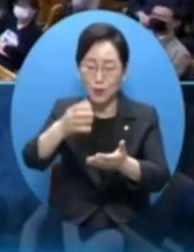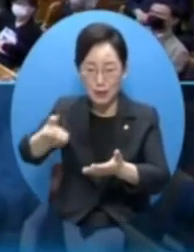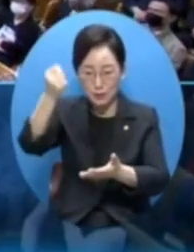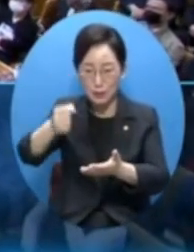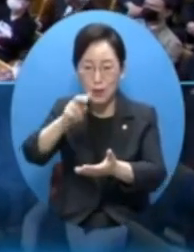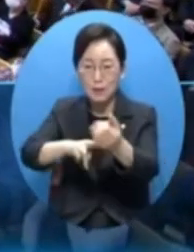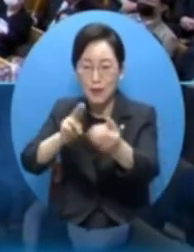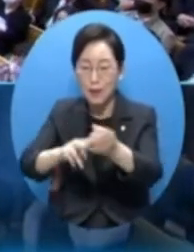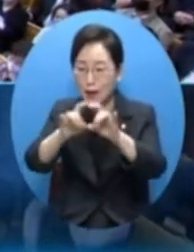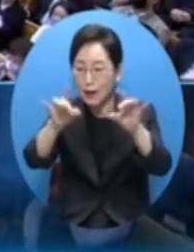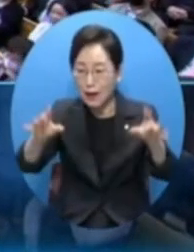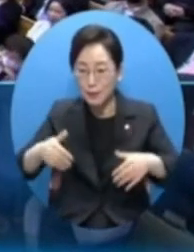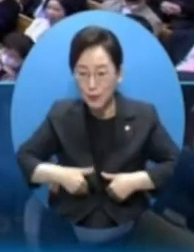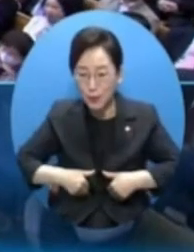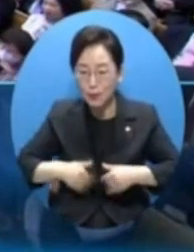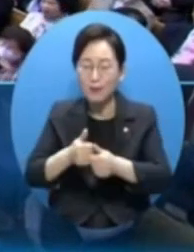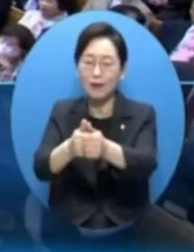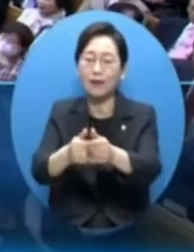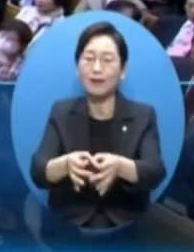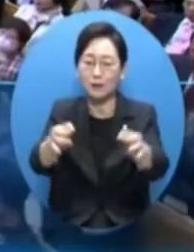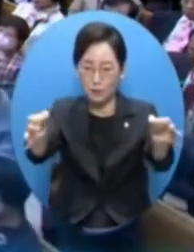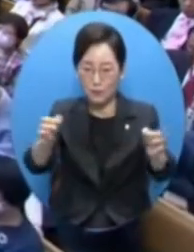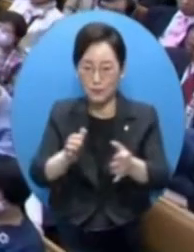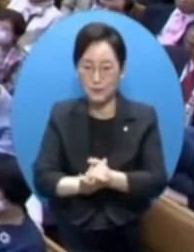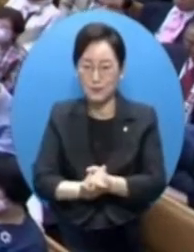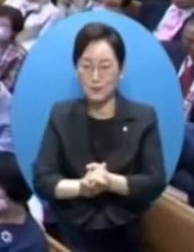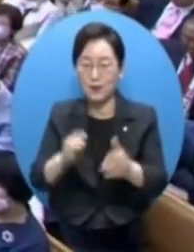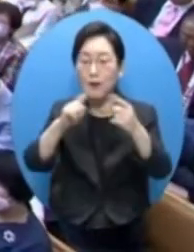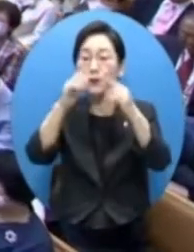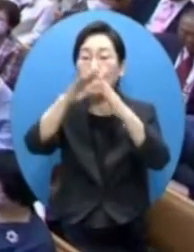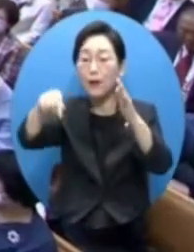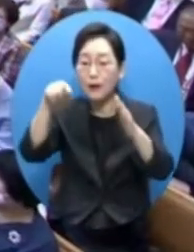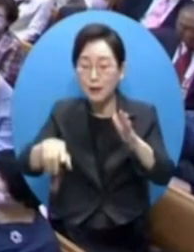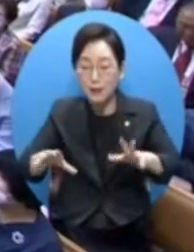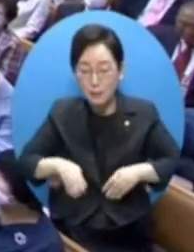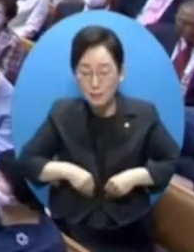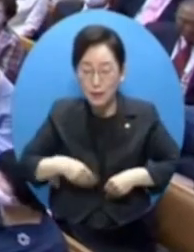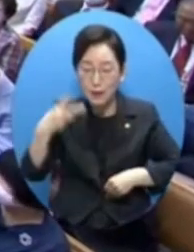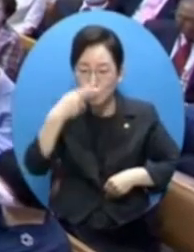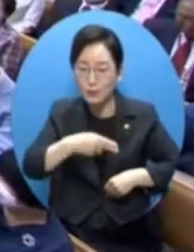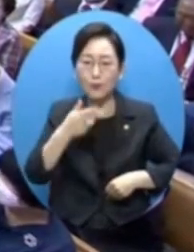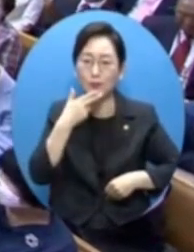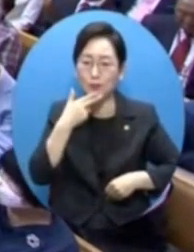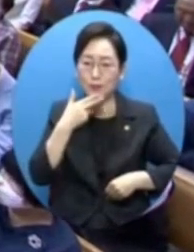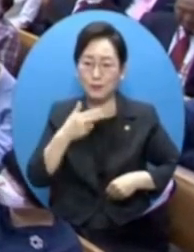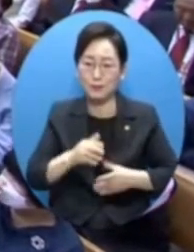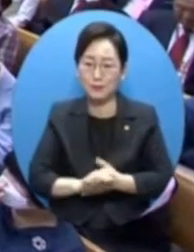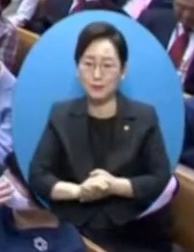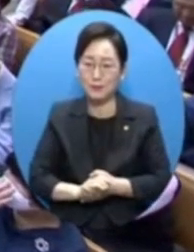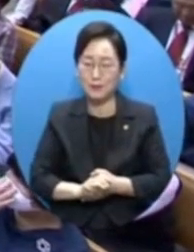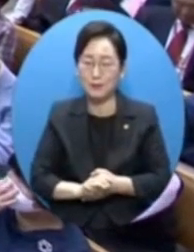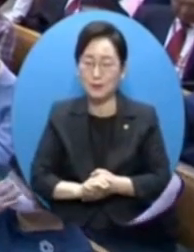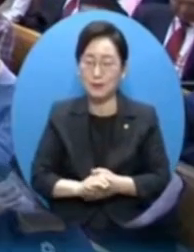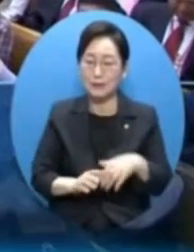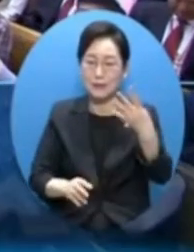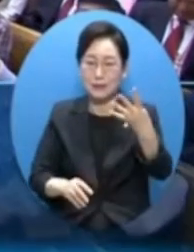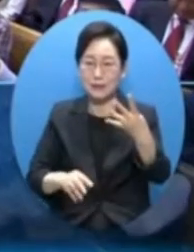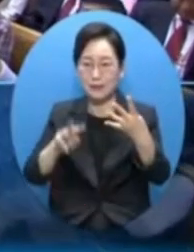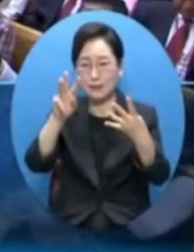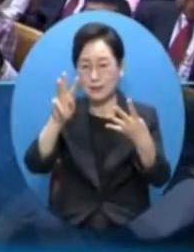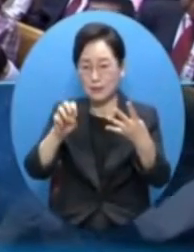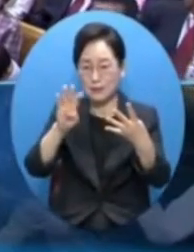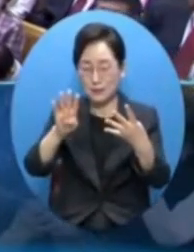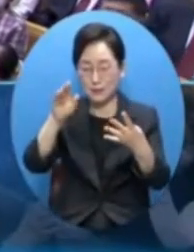따라 나눠주며 그래서 교회 내 배고파 굶주린 사람이 없었습니다. 4장 34절